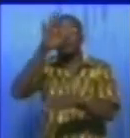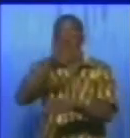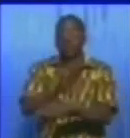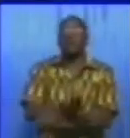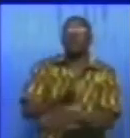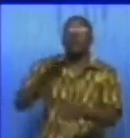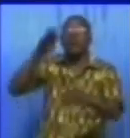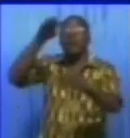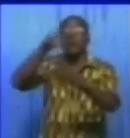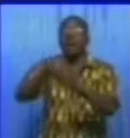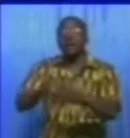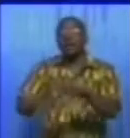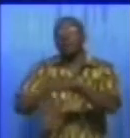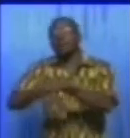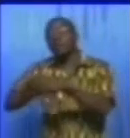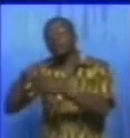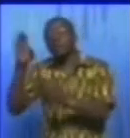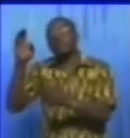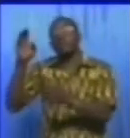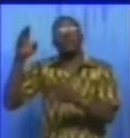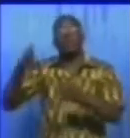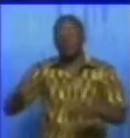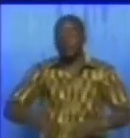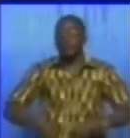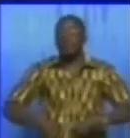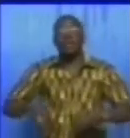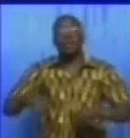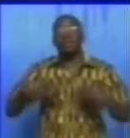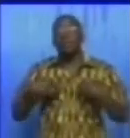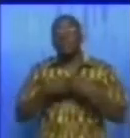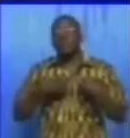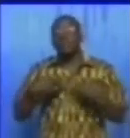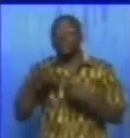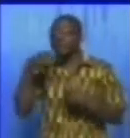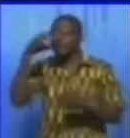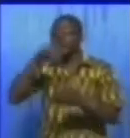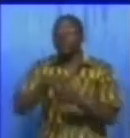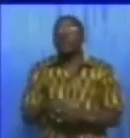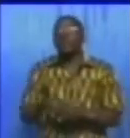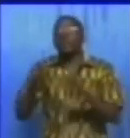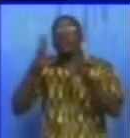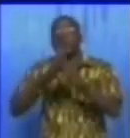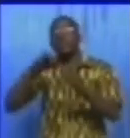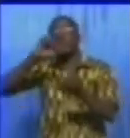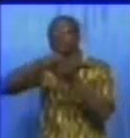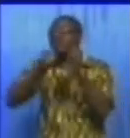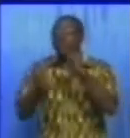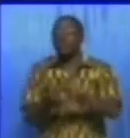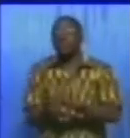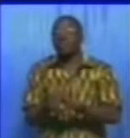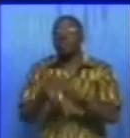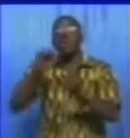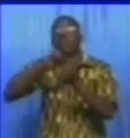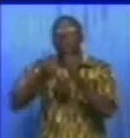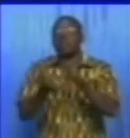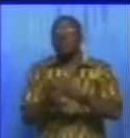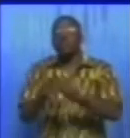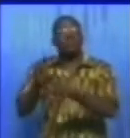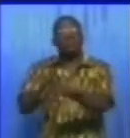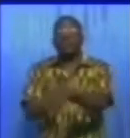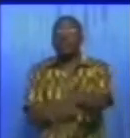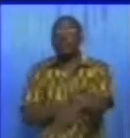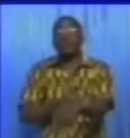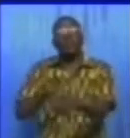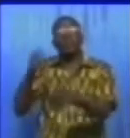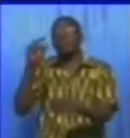l'entrée et la sortie des vaches qui sont dans les concessions est un problème. Et ça, c'est un problème qui va durer un